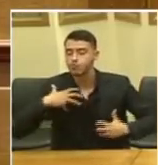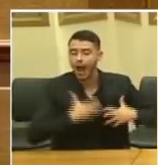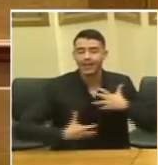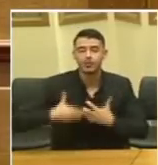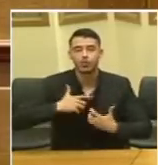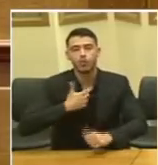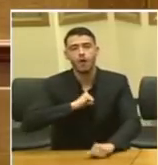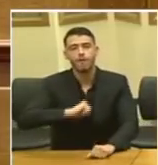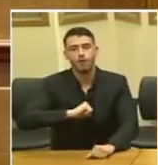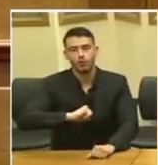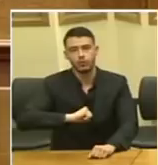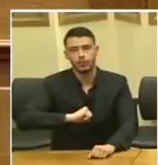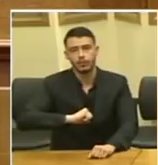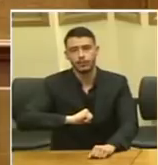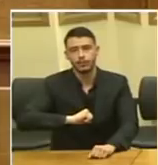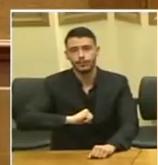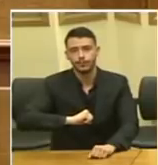Αυτούς με τους οποίους